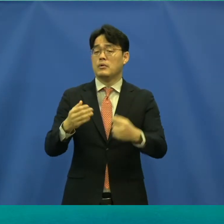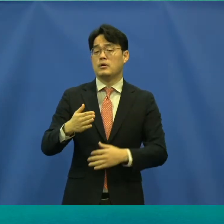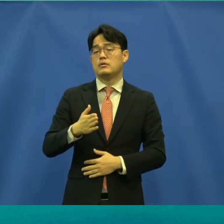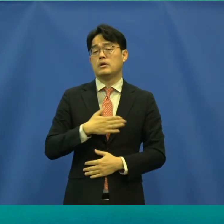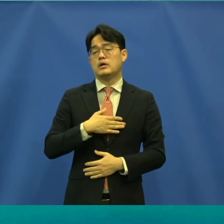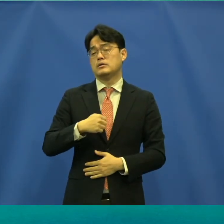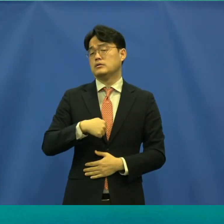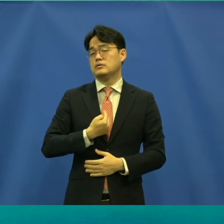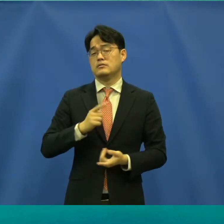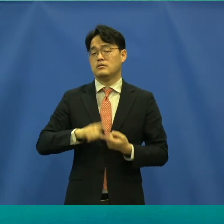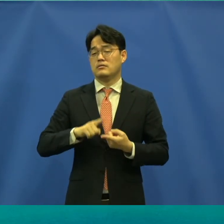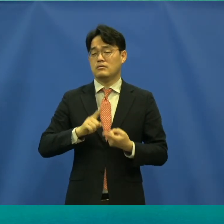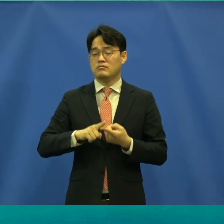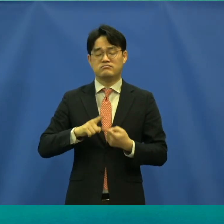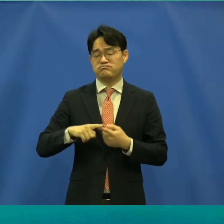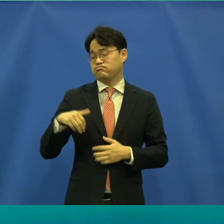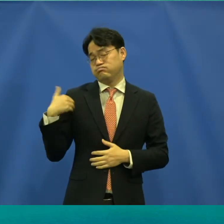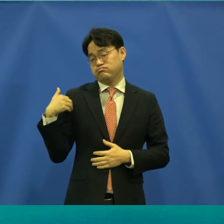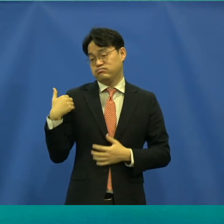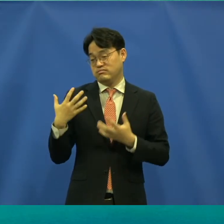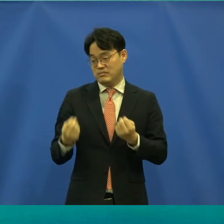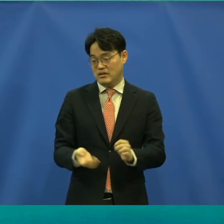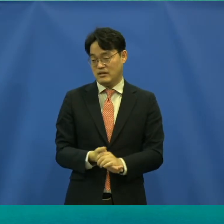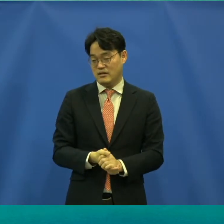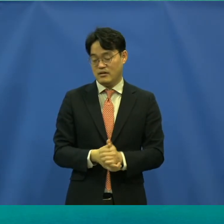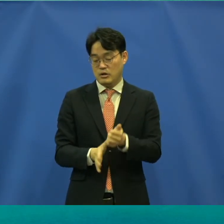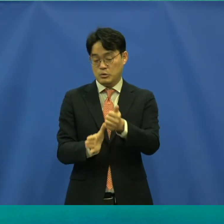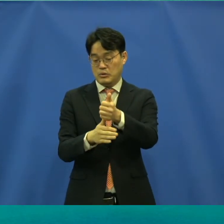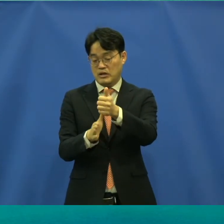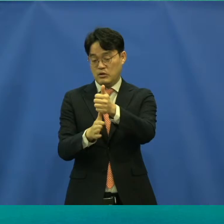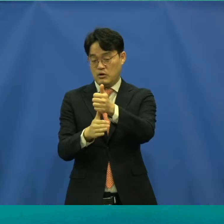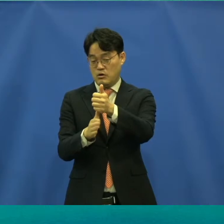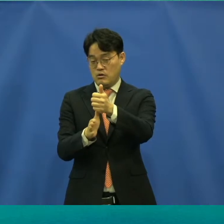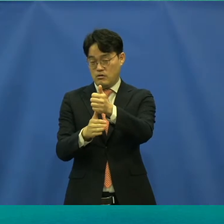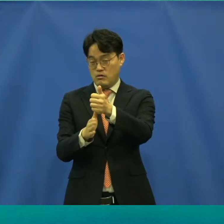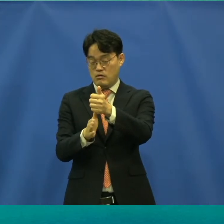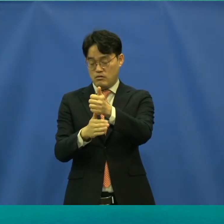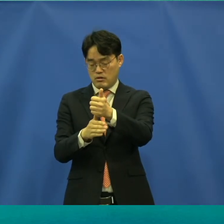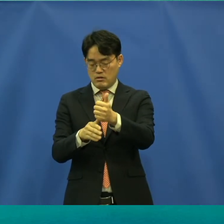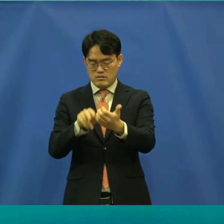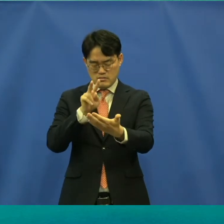요나서가 우리에게 주는 큰 은혜입니다. 나를 좀 보게 하는 것입니다.